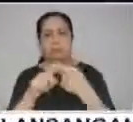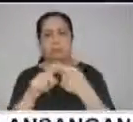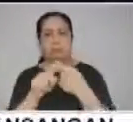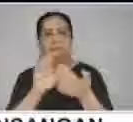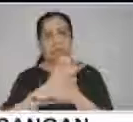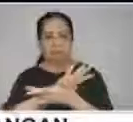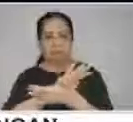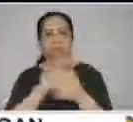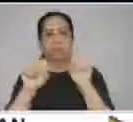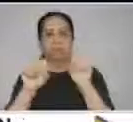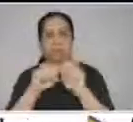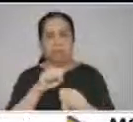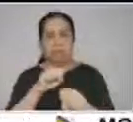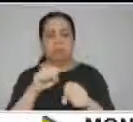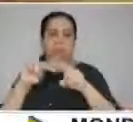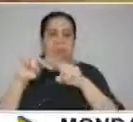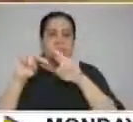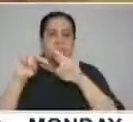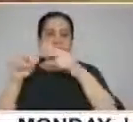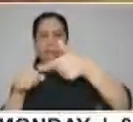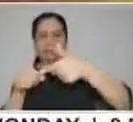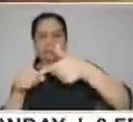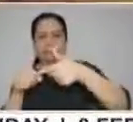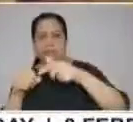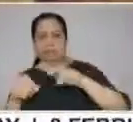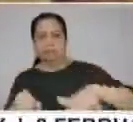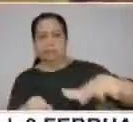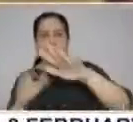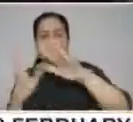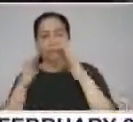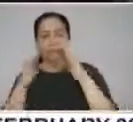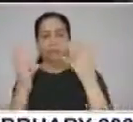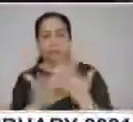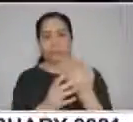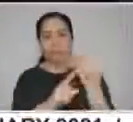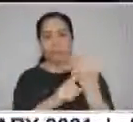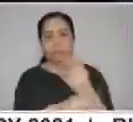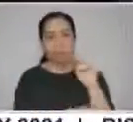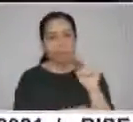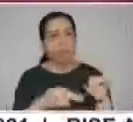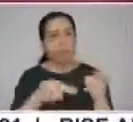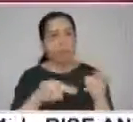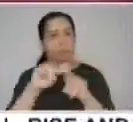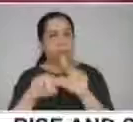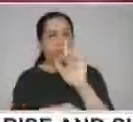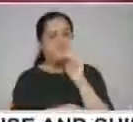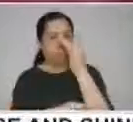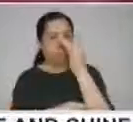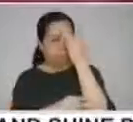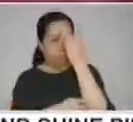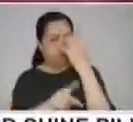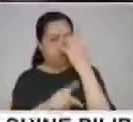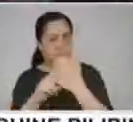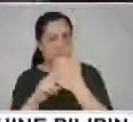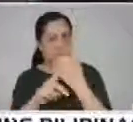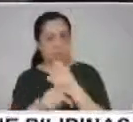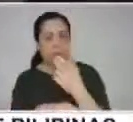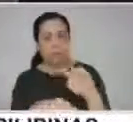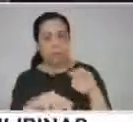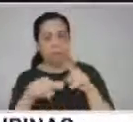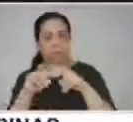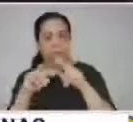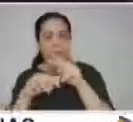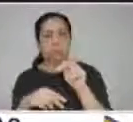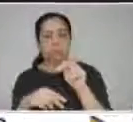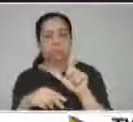buwan ay tuloy na ang vaccination sa bansa, kung kaya't patuloy ang koordinasyon sa iba't ibang ahensya ng Caraga Region upang matukoy ang mga miyembro ng mga sektor